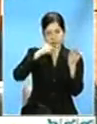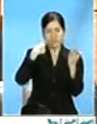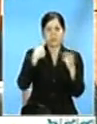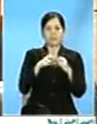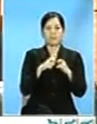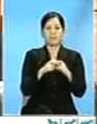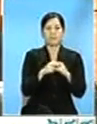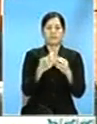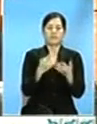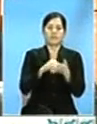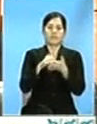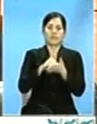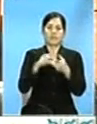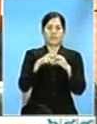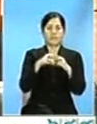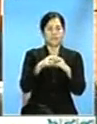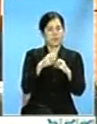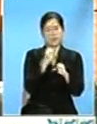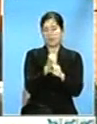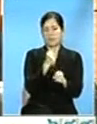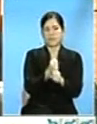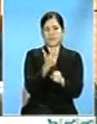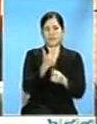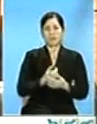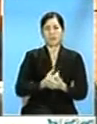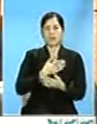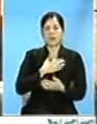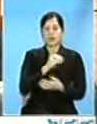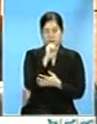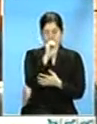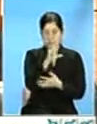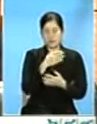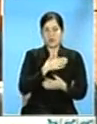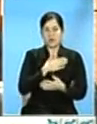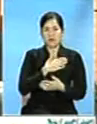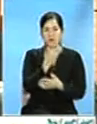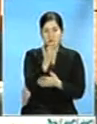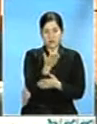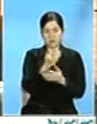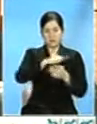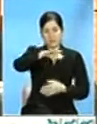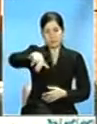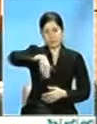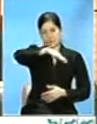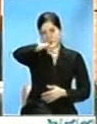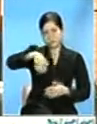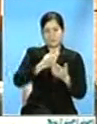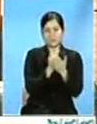ล้วก็แก้ไม่ได้ดังนั้นจุดพวกนี้กับผมขอเวียงบอนะครับพวกเราในฐานะผู้แ